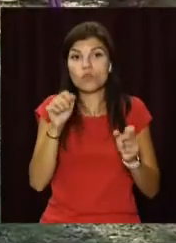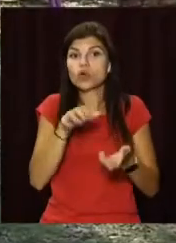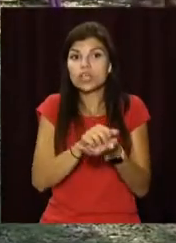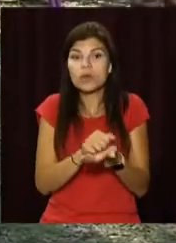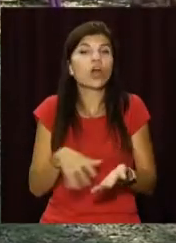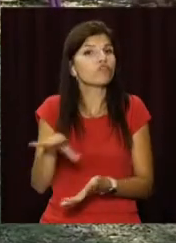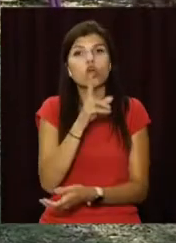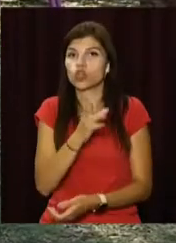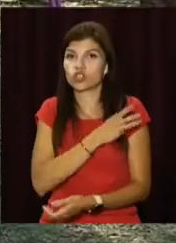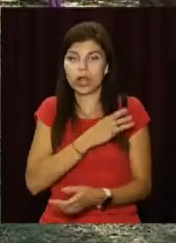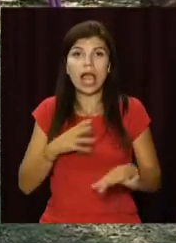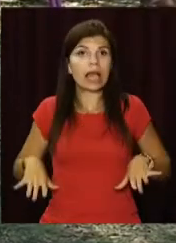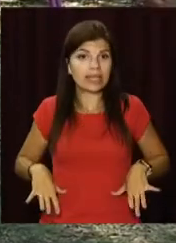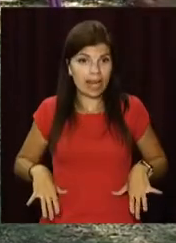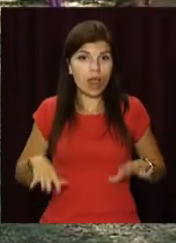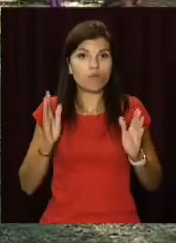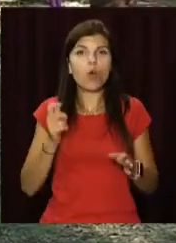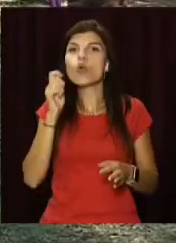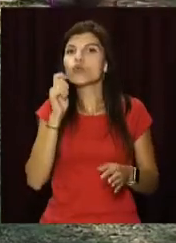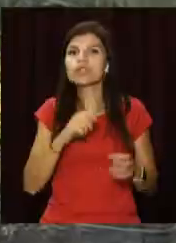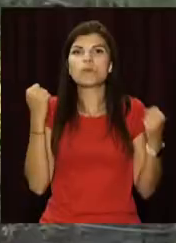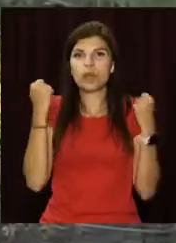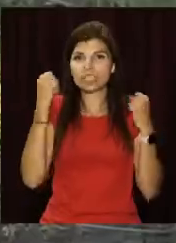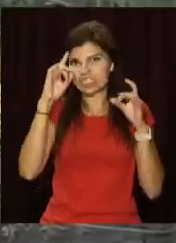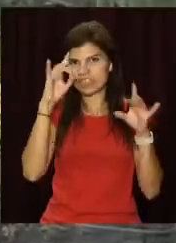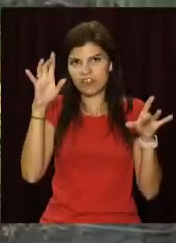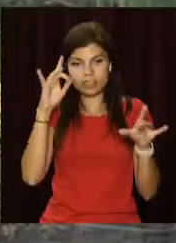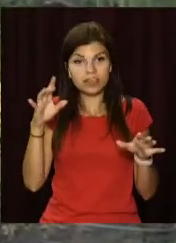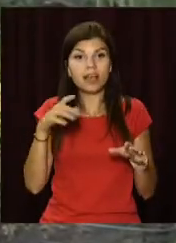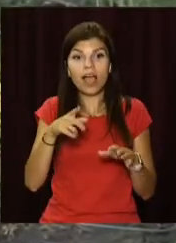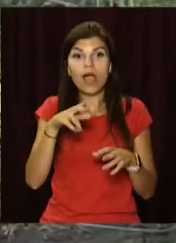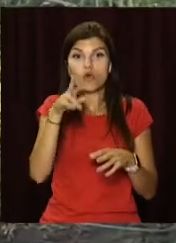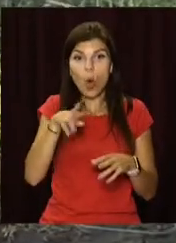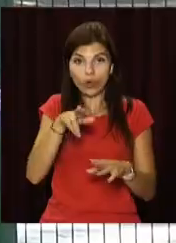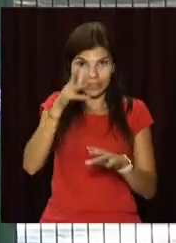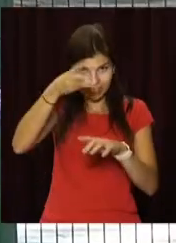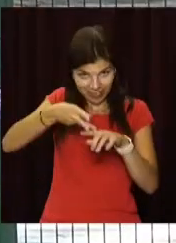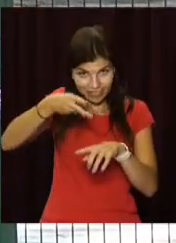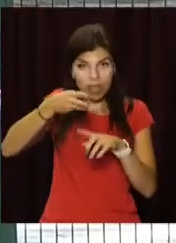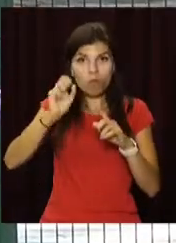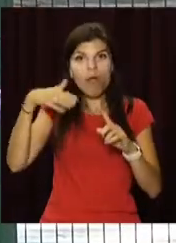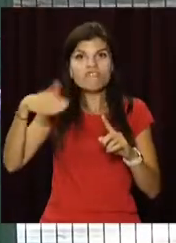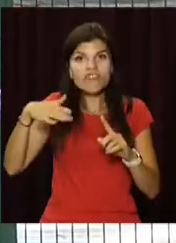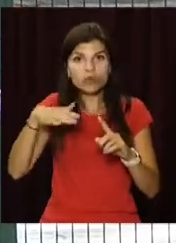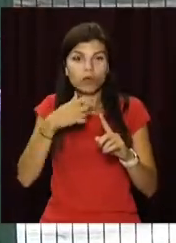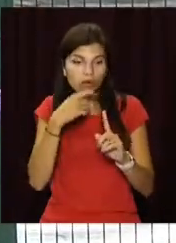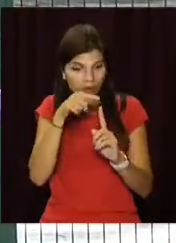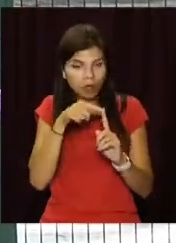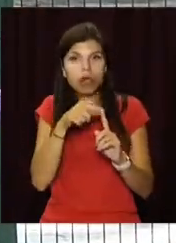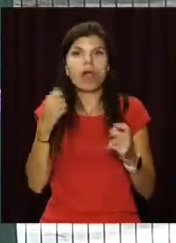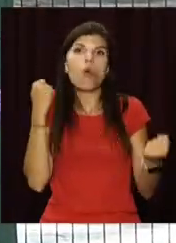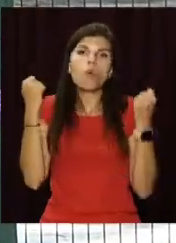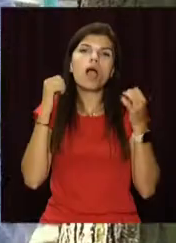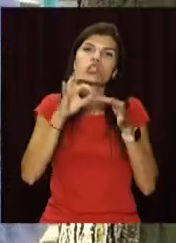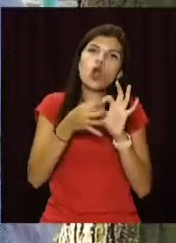займатися всі охочі. Тренерами проєкту будуть українські спортивні зірки. Відсканувавши QR-код, можна переглянути відеоуроки із вправами різного